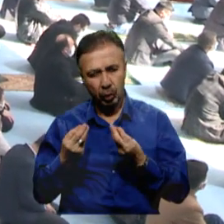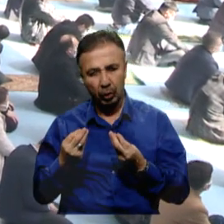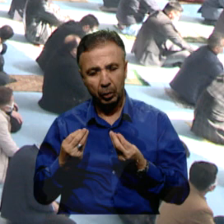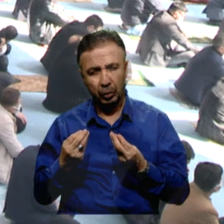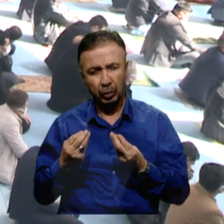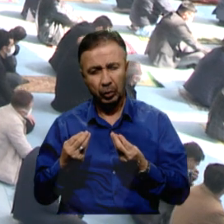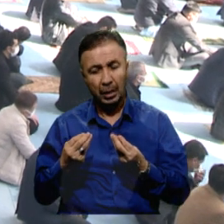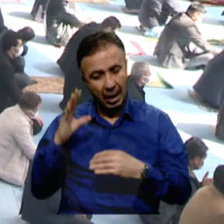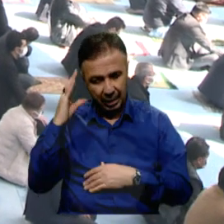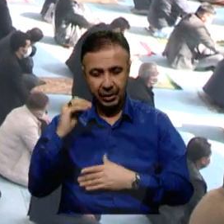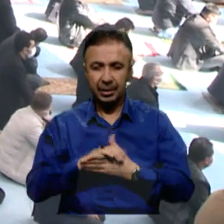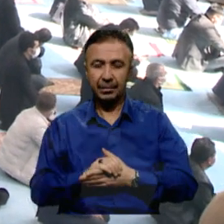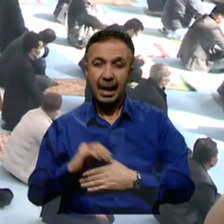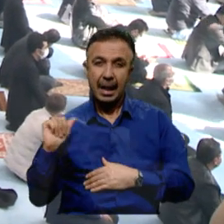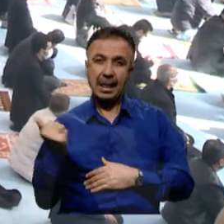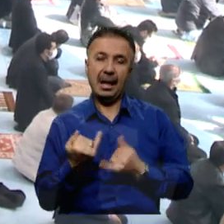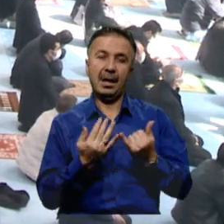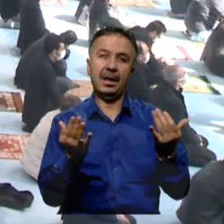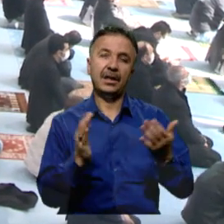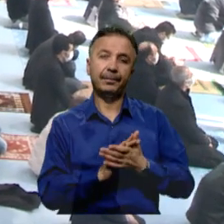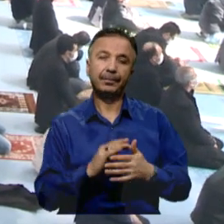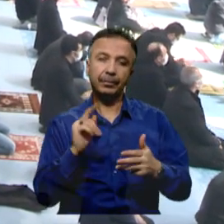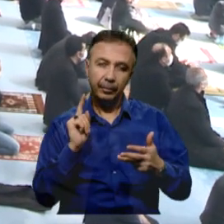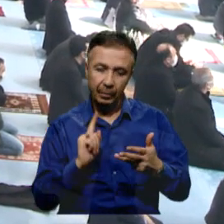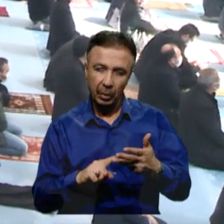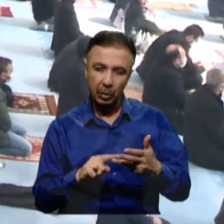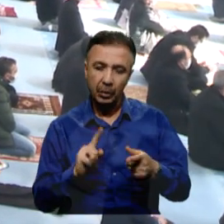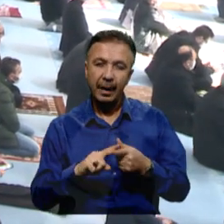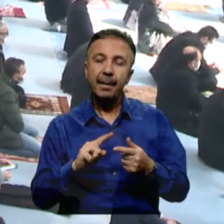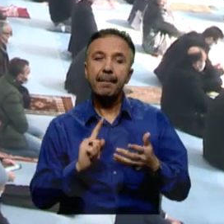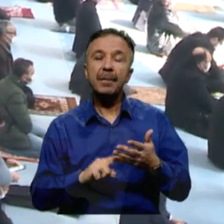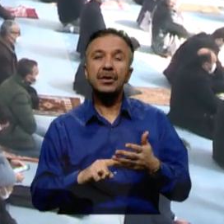oluruz. Değerli kardeşlerim, dördüncü ve beşinci maddeler de